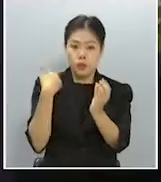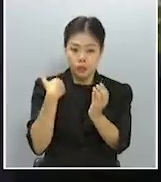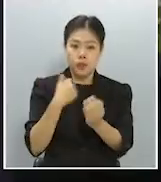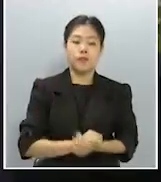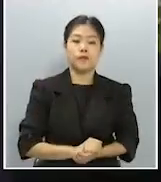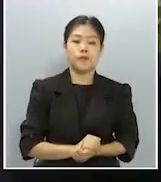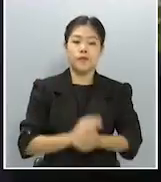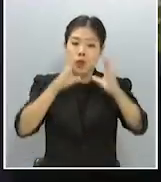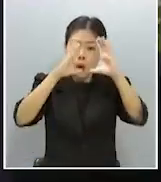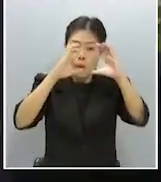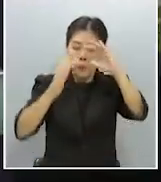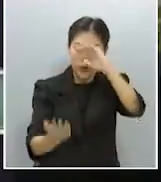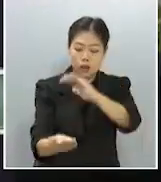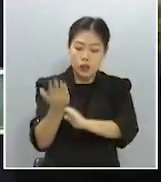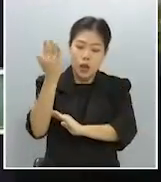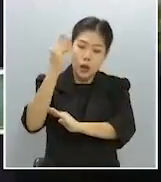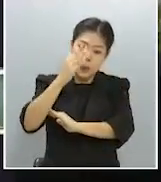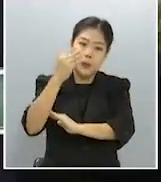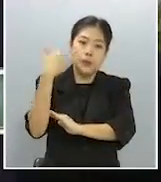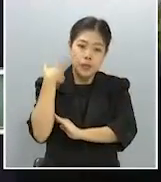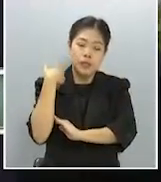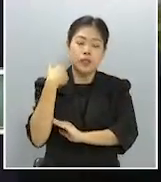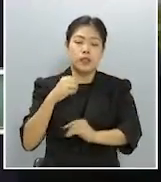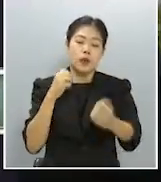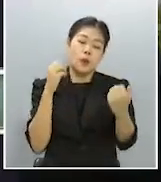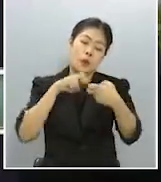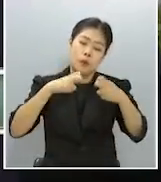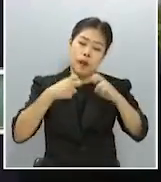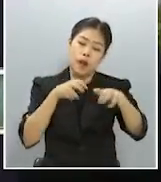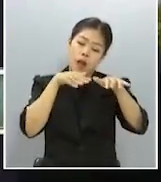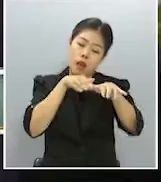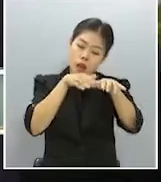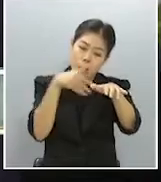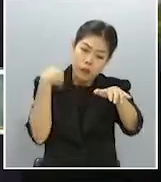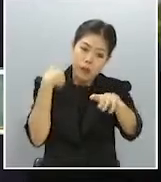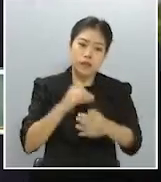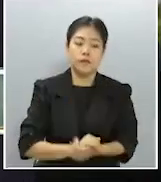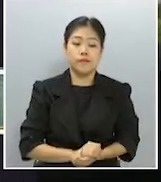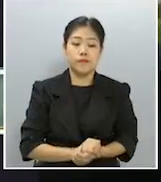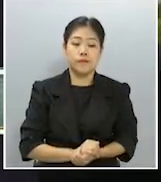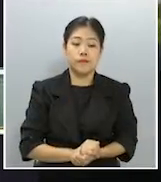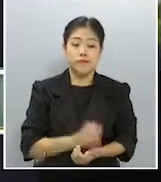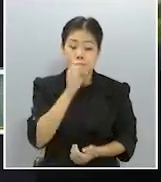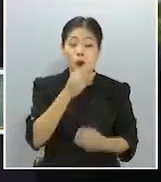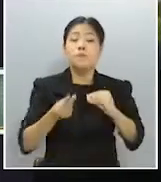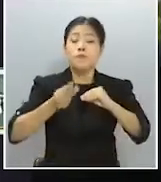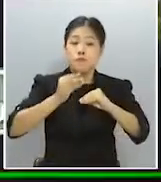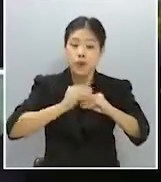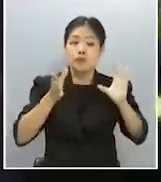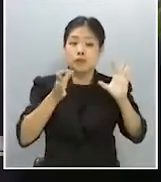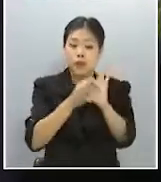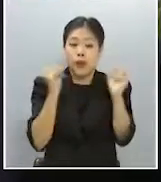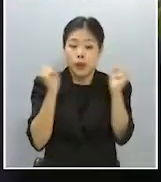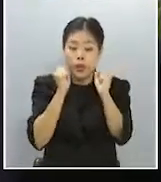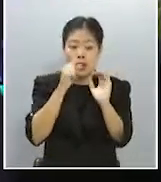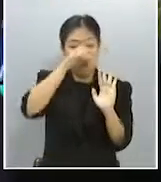อีกตั้งแต่ช่วงเช้าจนถึงช่วงสายเป็นอุปสรรคต่อการสัญจรด้วยนะคะโดยสาเหตุที่หมอกเกิดขึ้นเพิ่มนั้นนั่นก็คือมวลอากาศเย็นที่ป